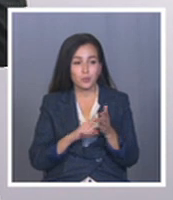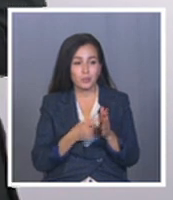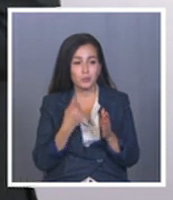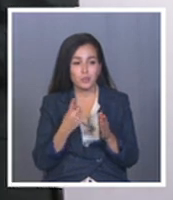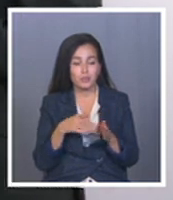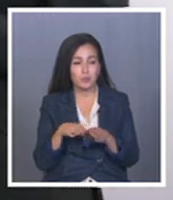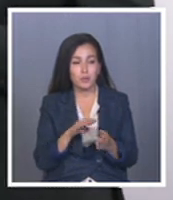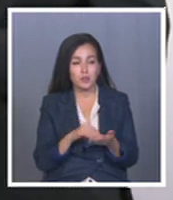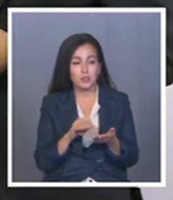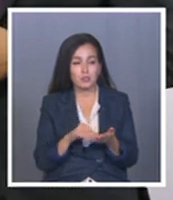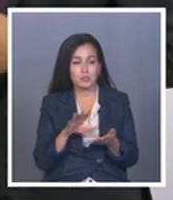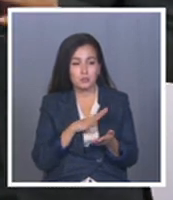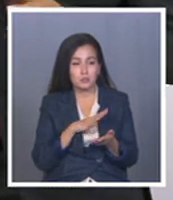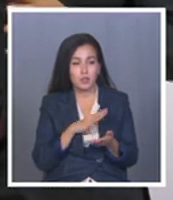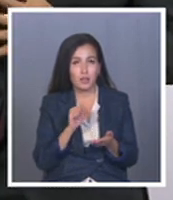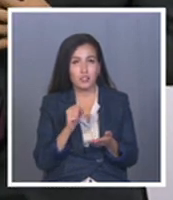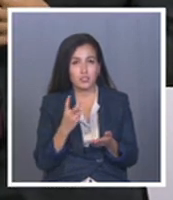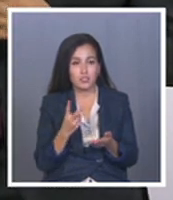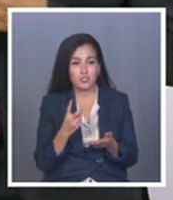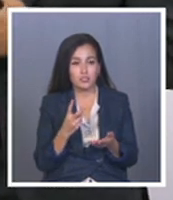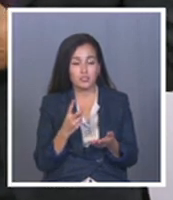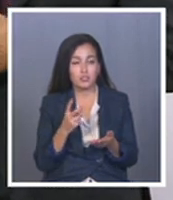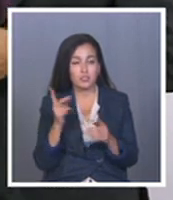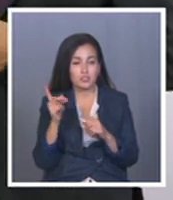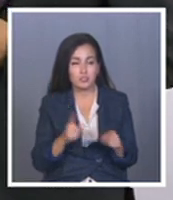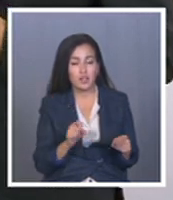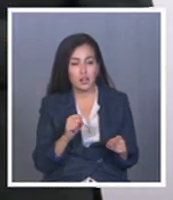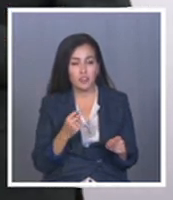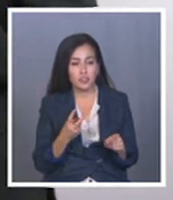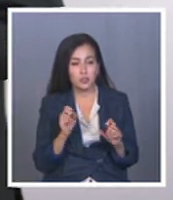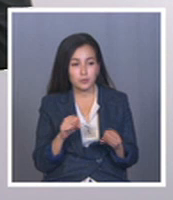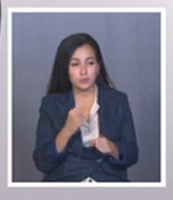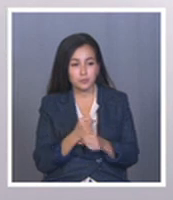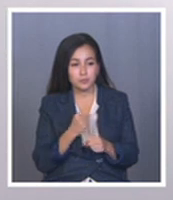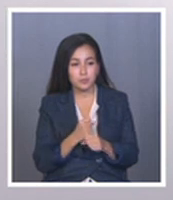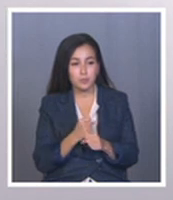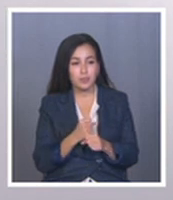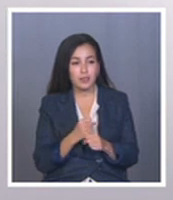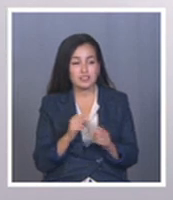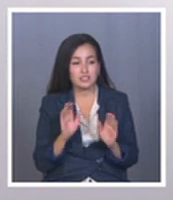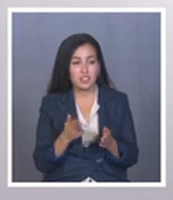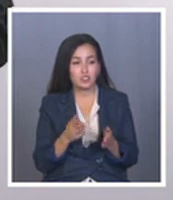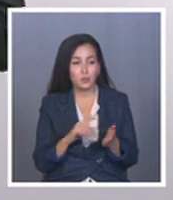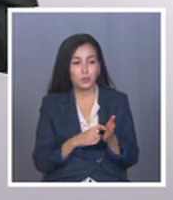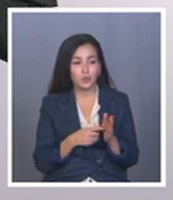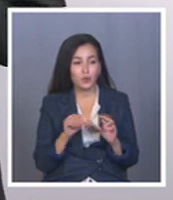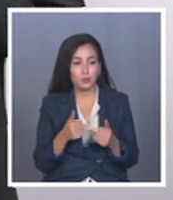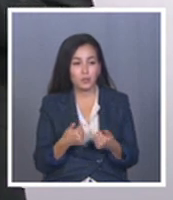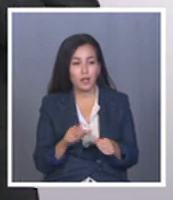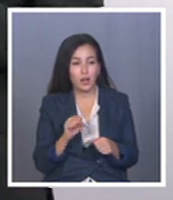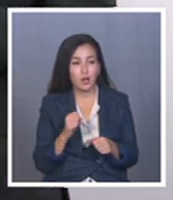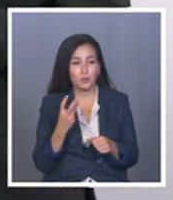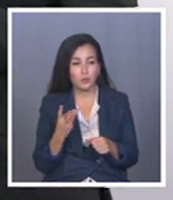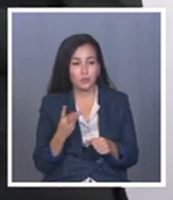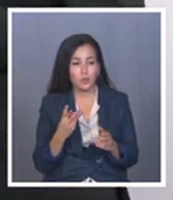Ал енді бұл жерде а квадрат пен а квадратты бірден қысқартып жіберсек болады. Және қысқаша көбейту формуласы бойынша а куб қосылған